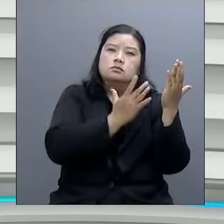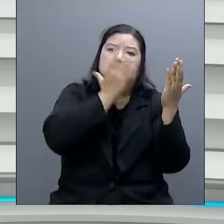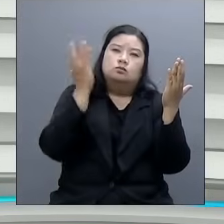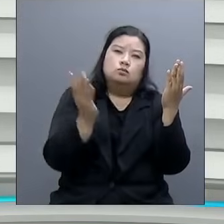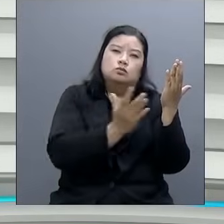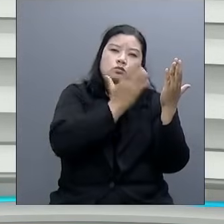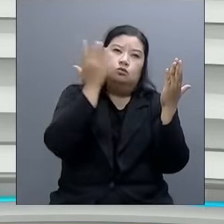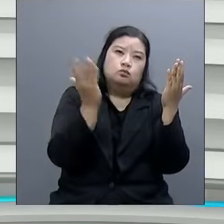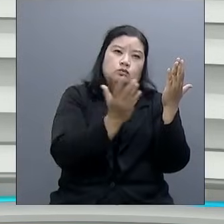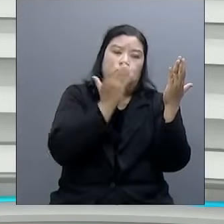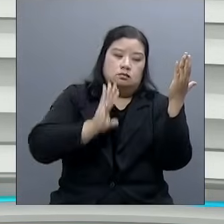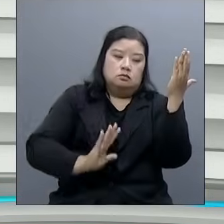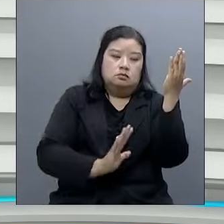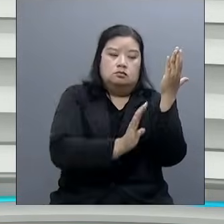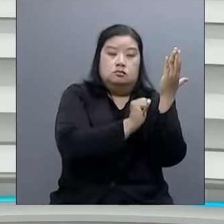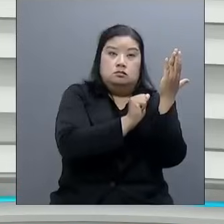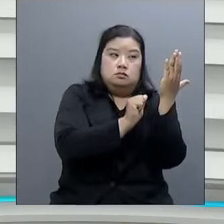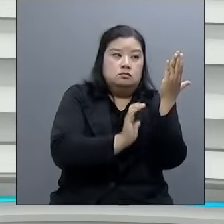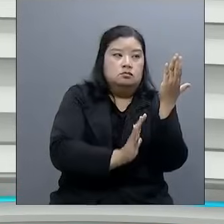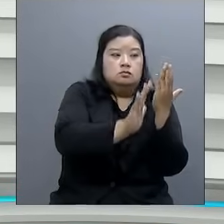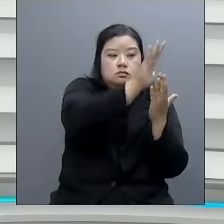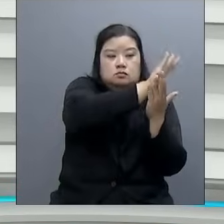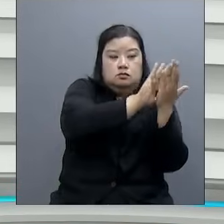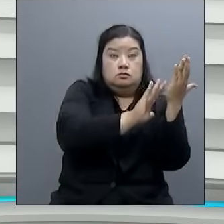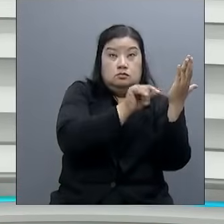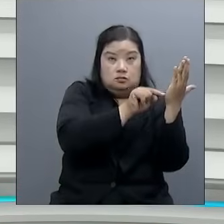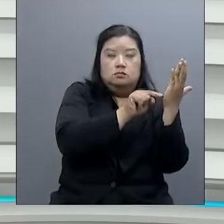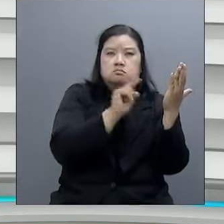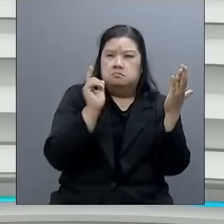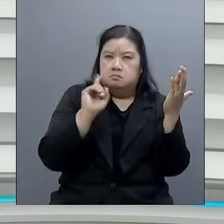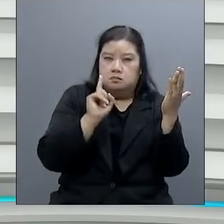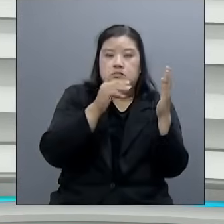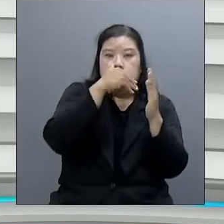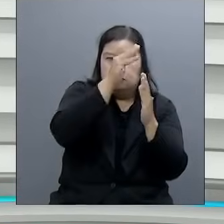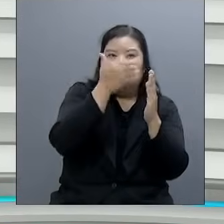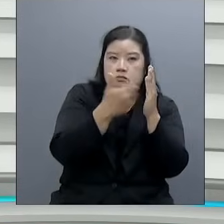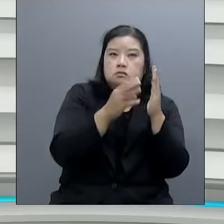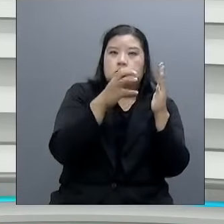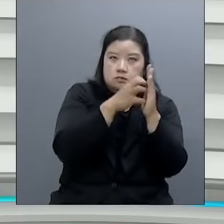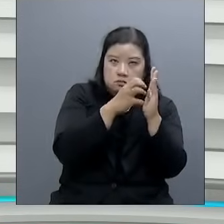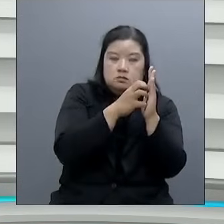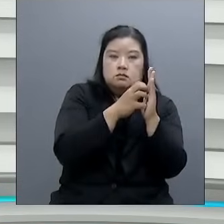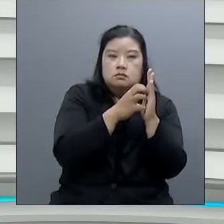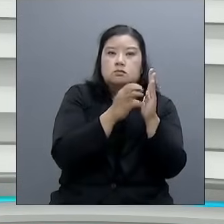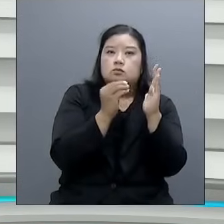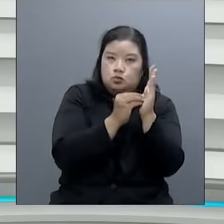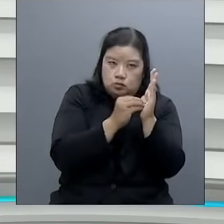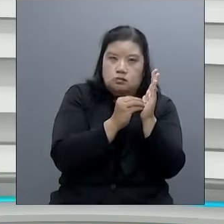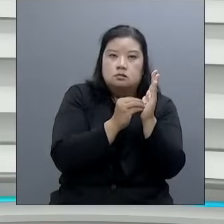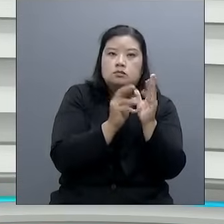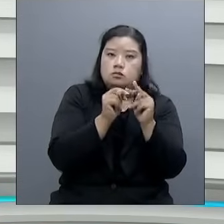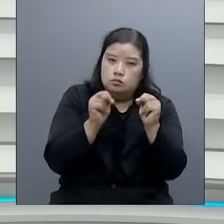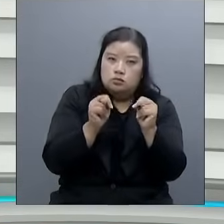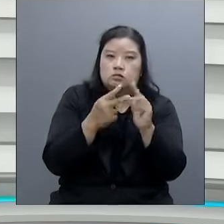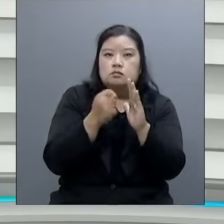าปกคลุมบริเวณประเทศไทยตอนบนก็จะส่งผลให้พื้นที่ภาคเหนือตอนล่างภาคอีสานภาคกลางกรุงเทพและมณฑลและภาคตะวันออกจะมี